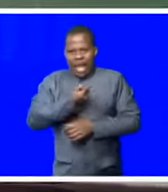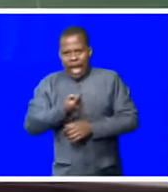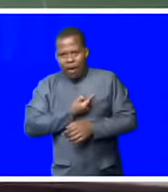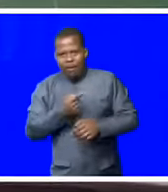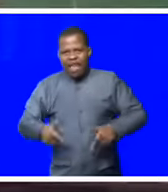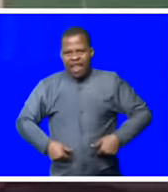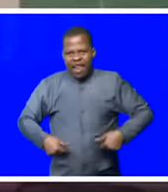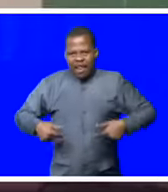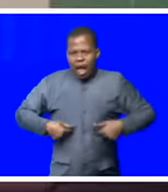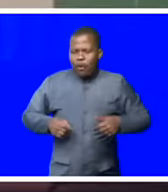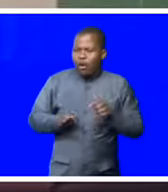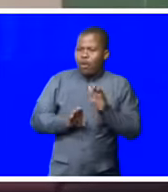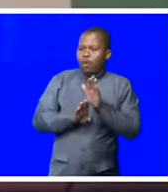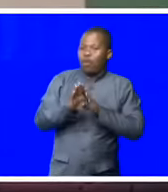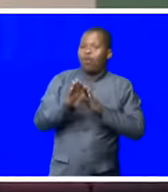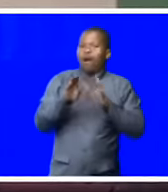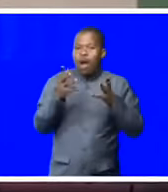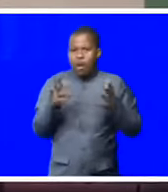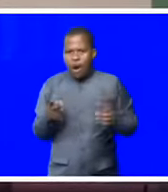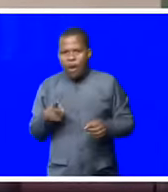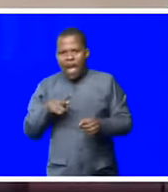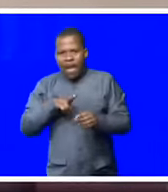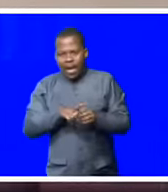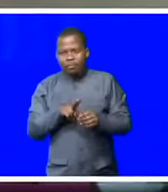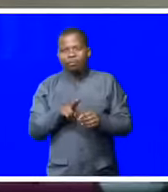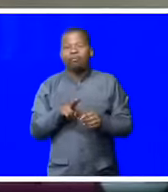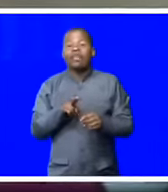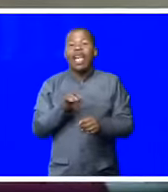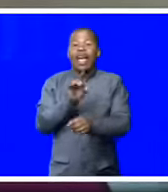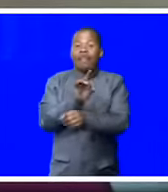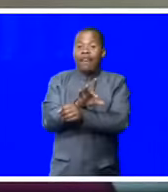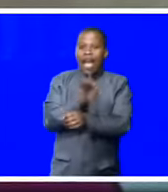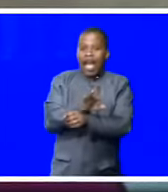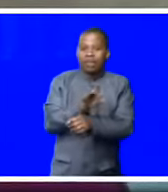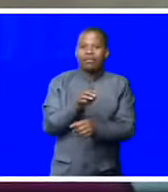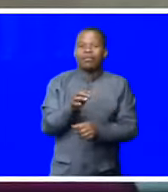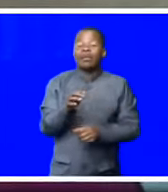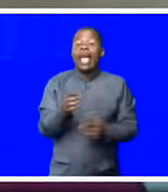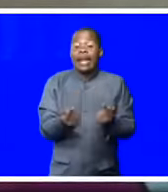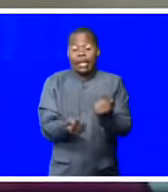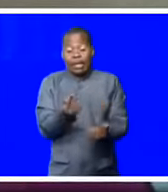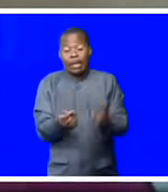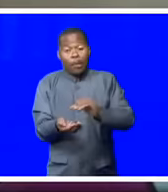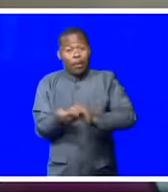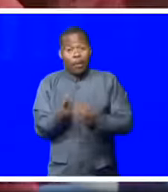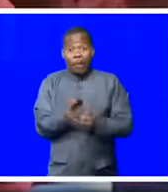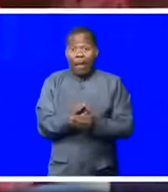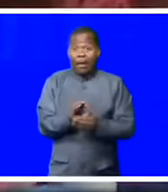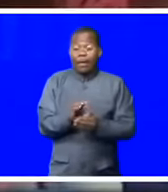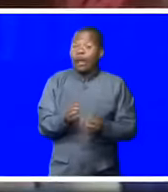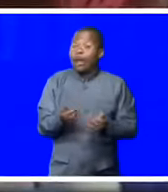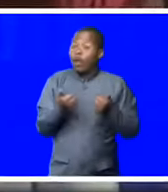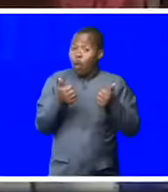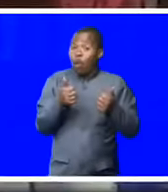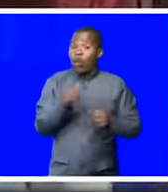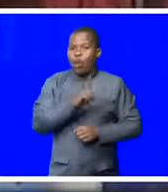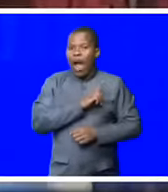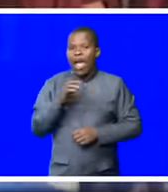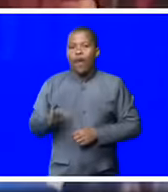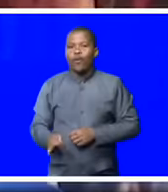njani nekubahlomisa etindzabeni tekutsatsa tincumo leti kahle leti tawuba uholele kutheni babe